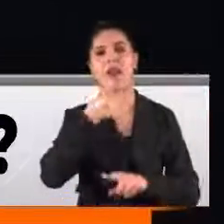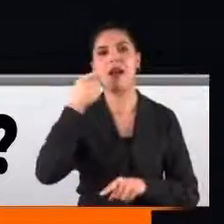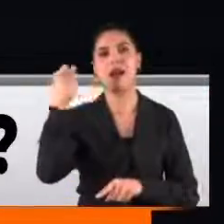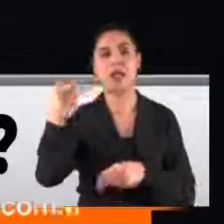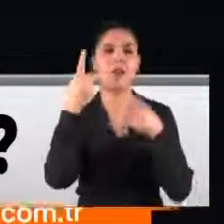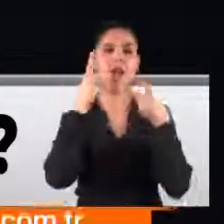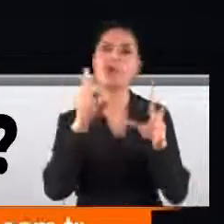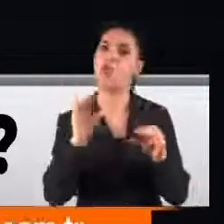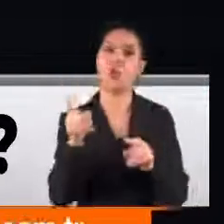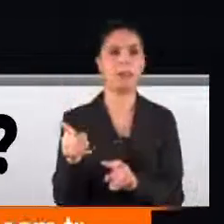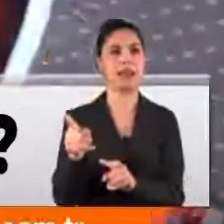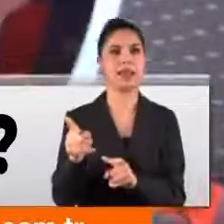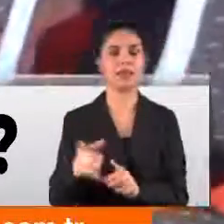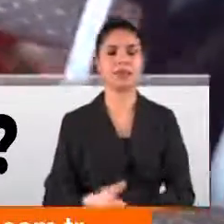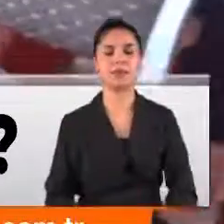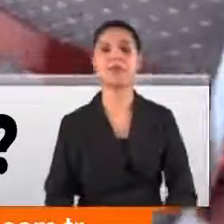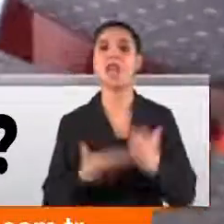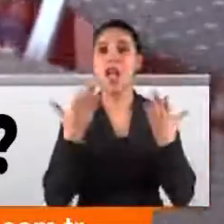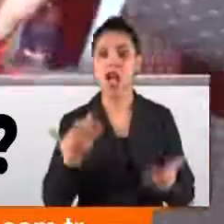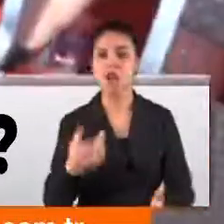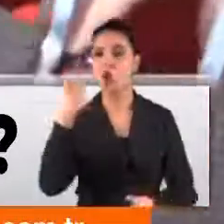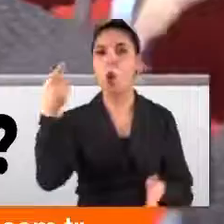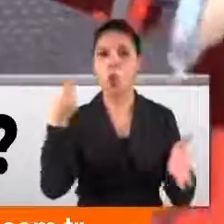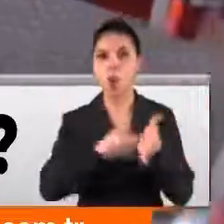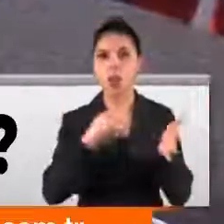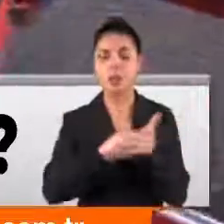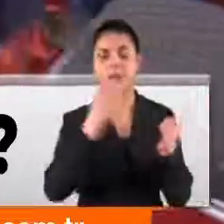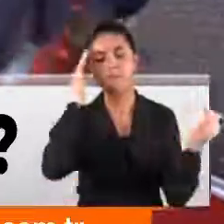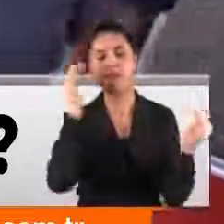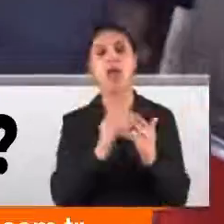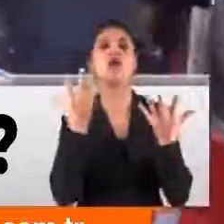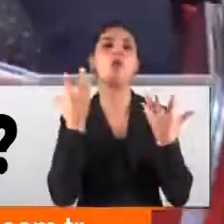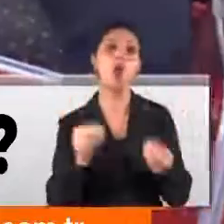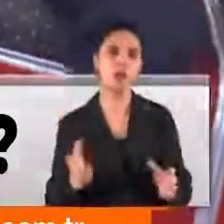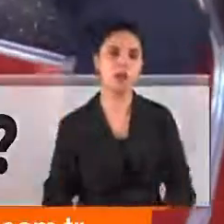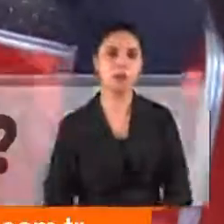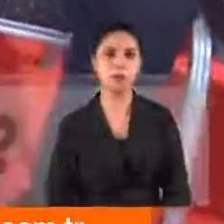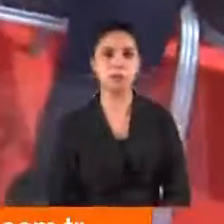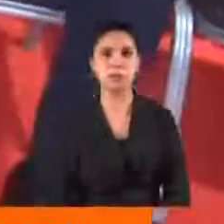Karamollaoğlu'nun açıklayabileceği konuşuluyor. Ancak henüz o isimde de uzlaşı sağlanmış değil.